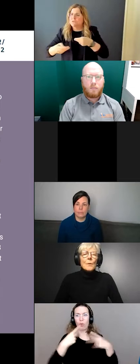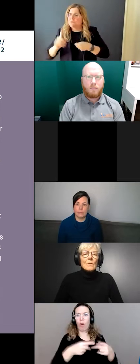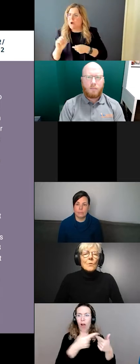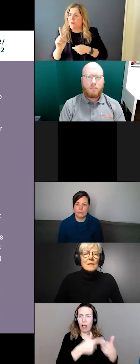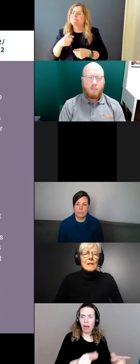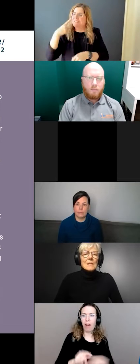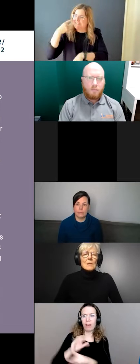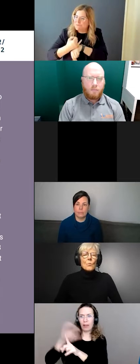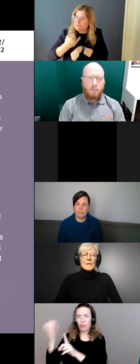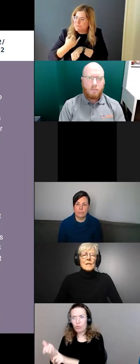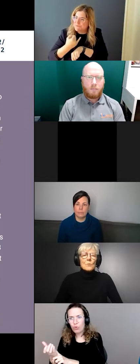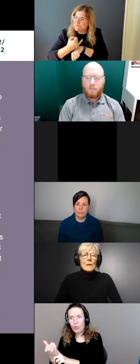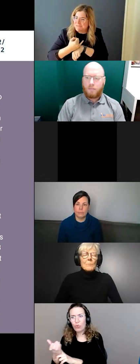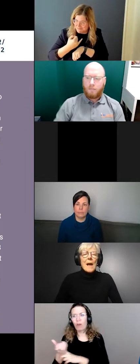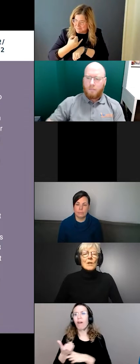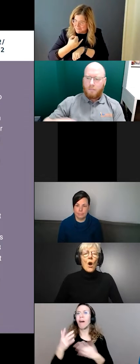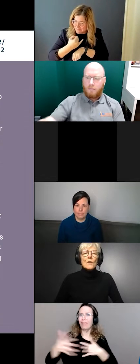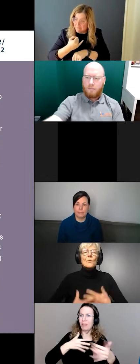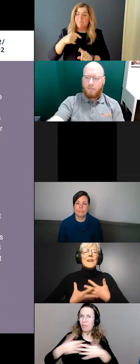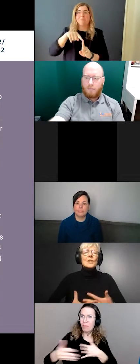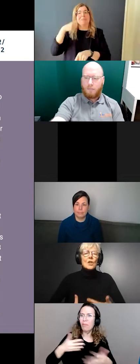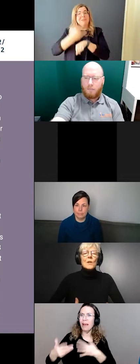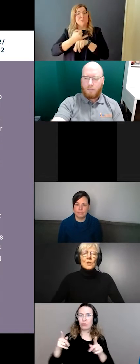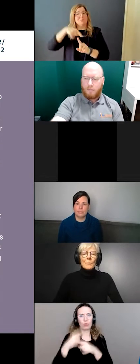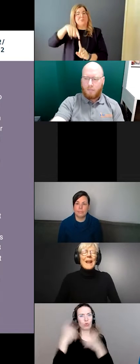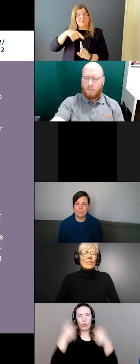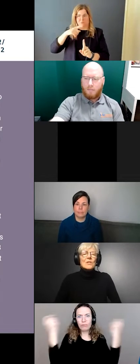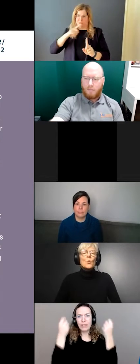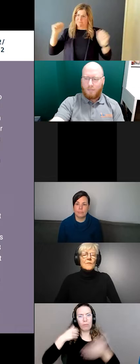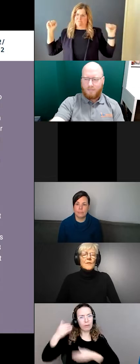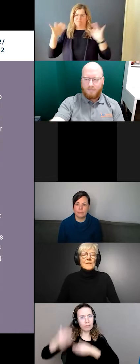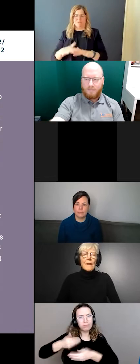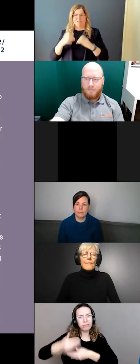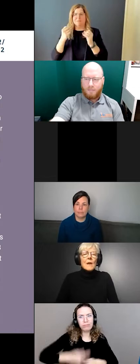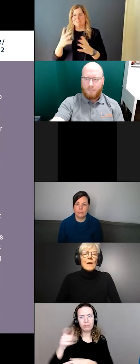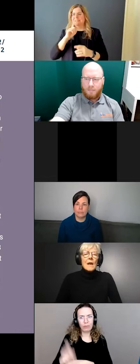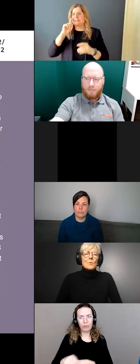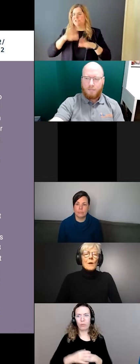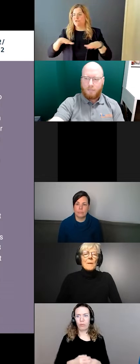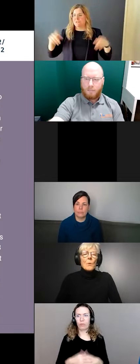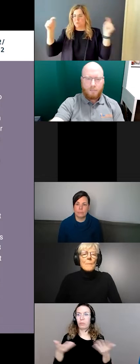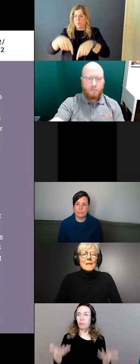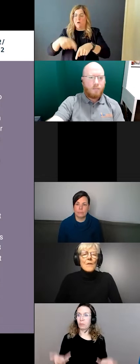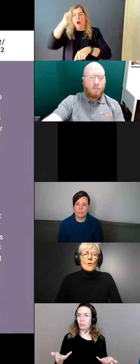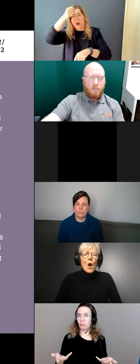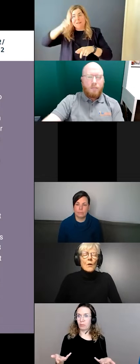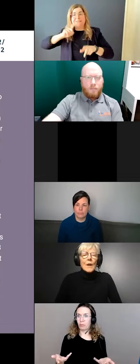Nous avons une histoire pour la langue et la culture. Des endroits, nous célébrons tout ça.